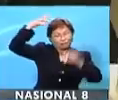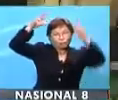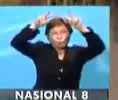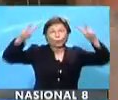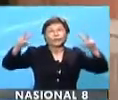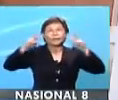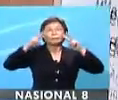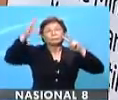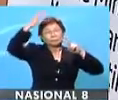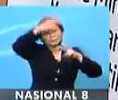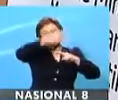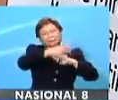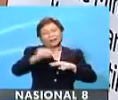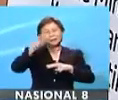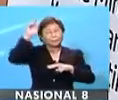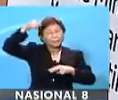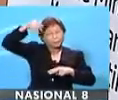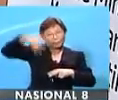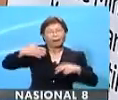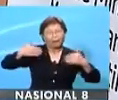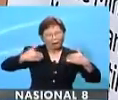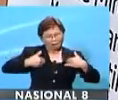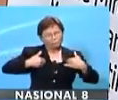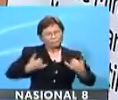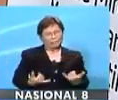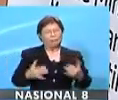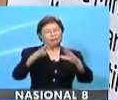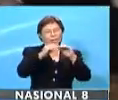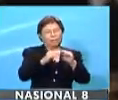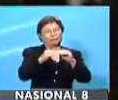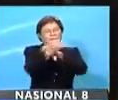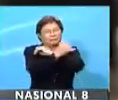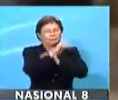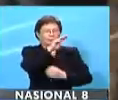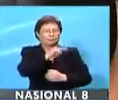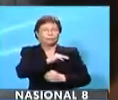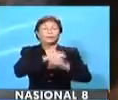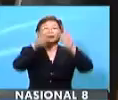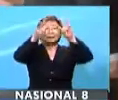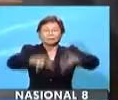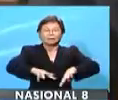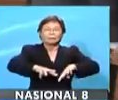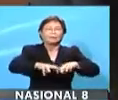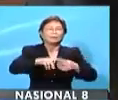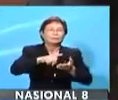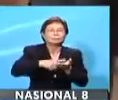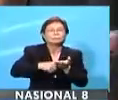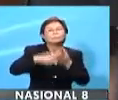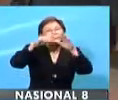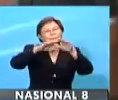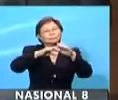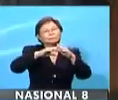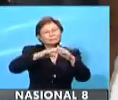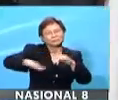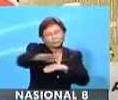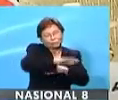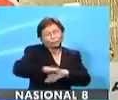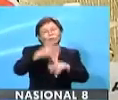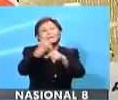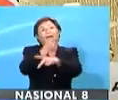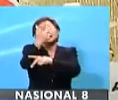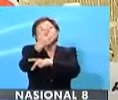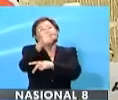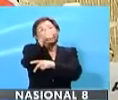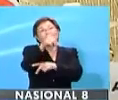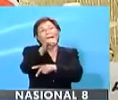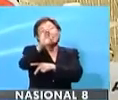Myanmar. Turut diadakan hari ini mesyuarat menteri-menteri negara menyertai Perkongsian Ekonomi Komprehensif Serantau RCEP ketiga. RCEP